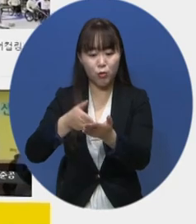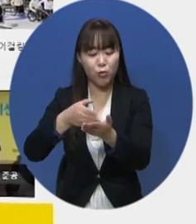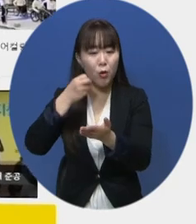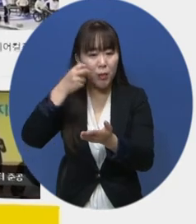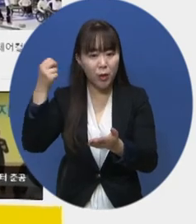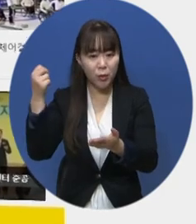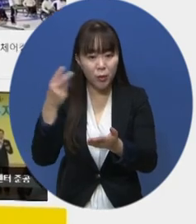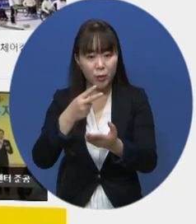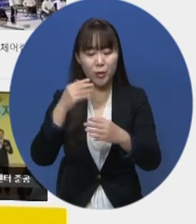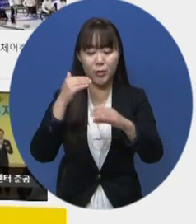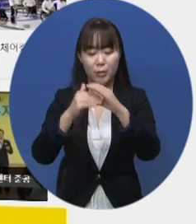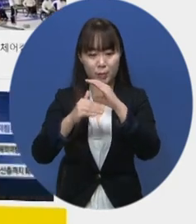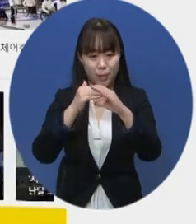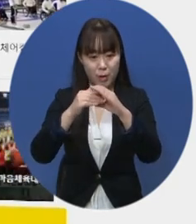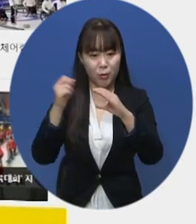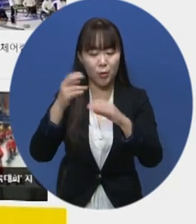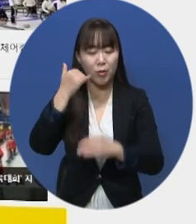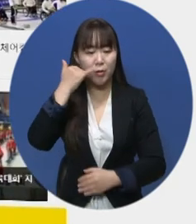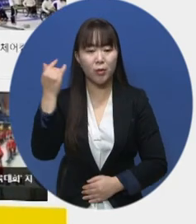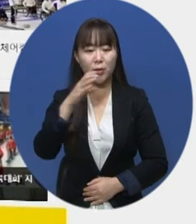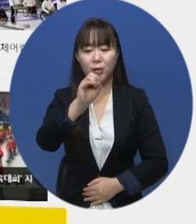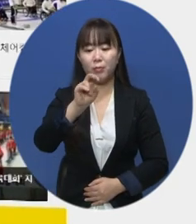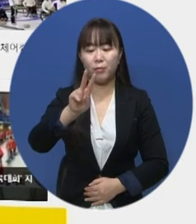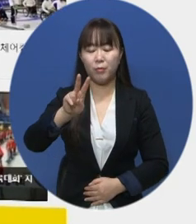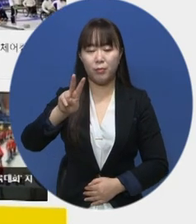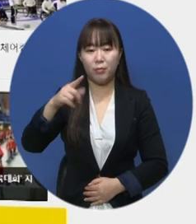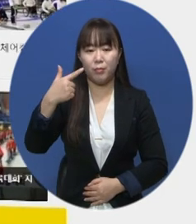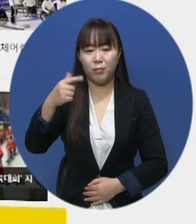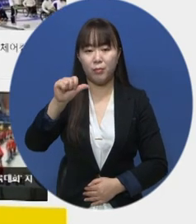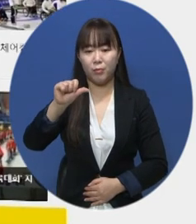웰페어뉴스 홈페이지 또는 전자우편,